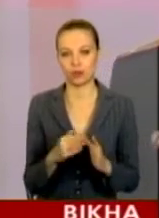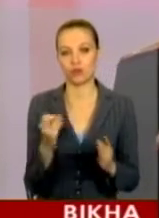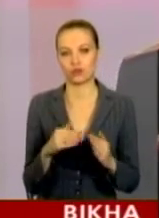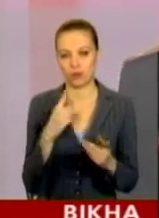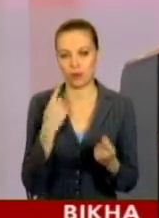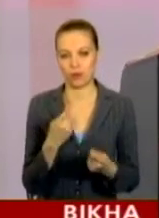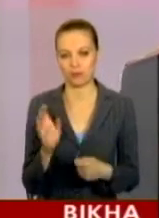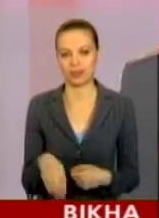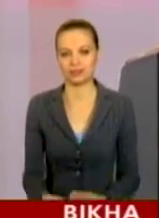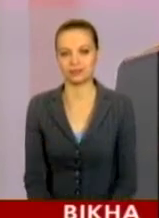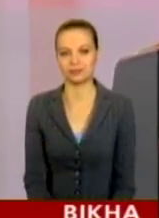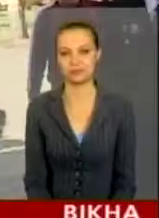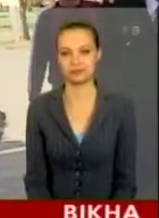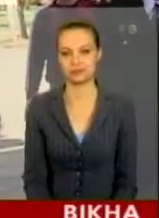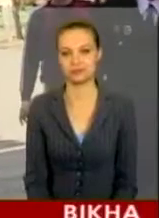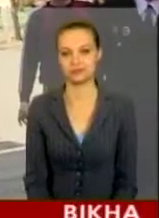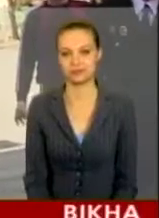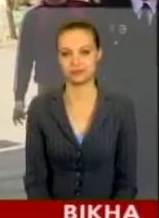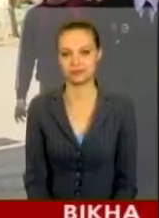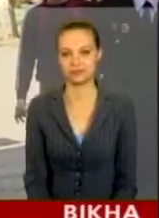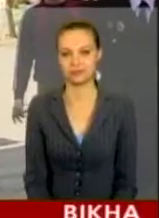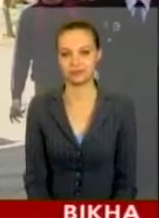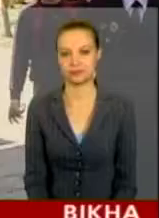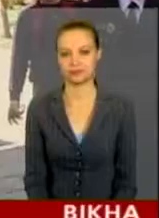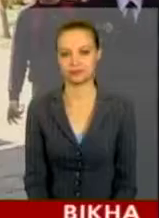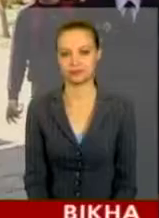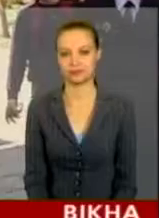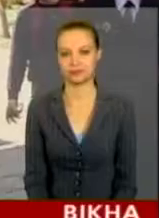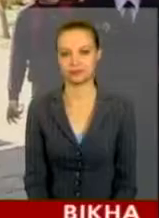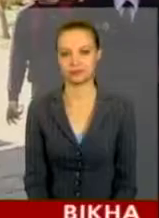відмітимо. Відмітимо це торжество. Ірина Заїка, Віталій Новак, програма «Вікна», СТБ.